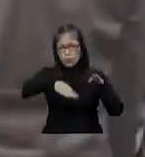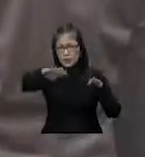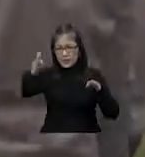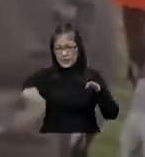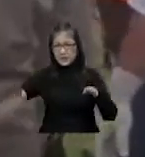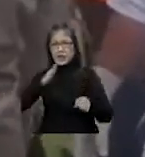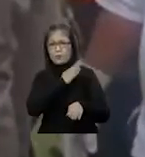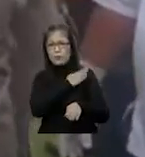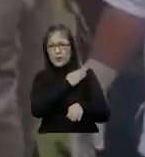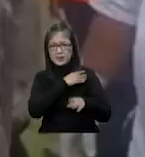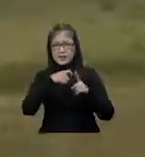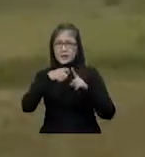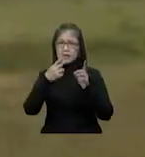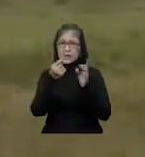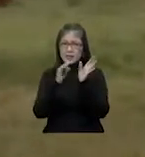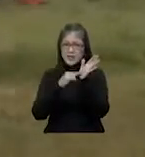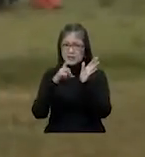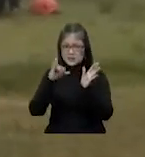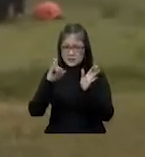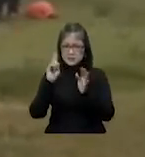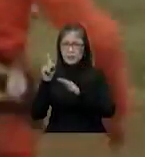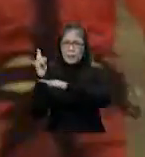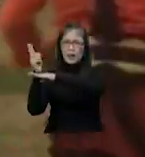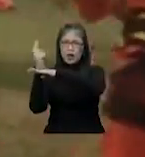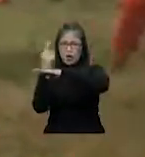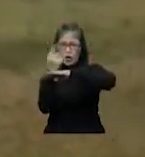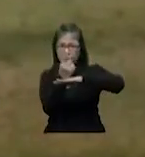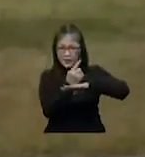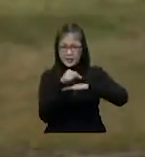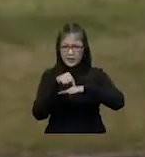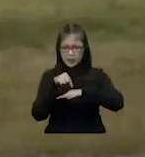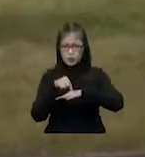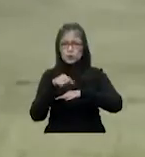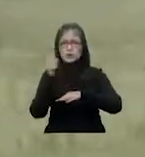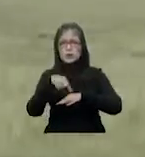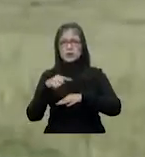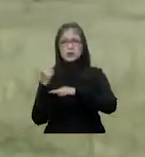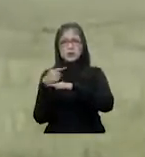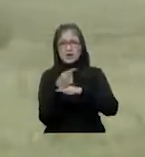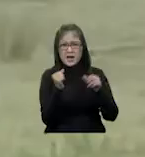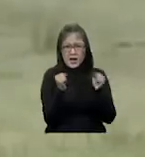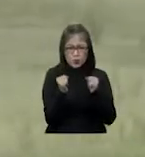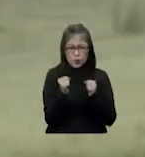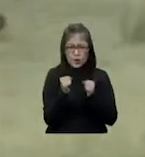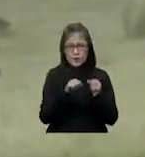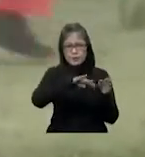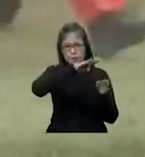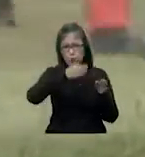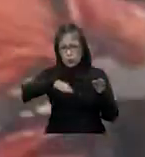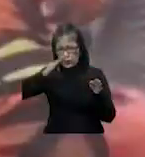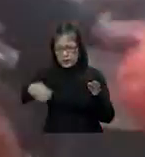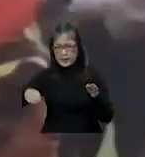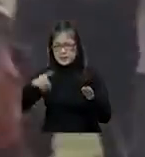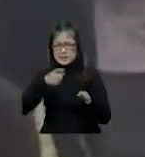Jambi. Helikopter yang membawa rombongan Kapolda Irjen Pol Rusdi Hartono mendarat darurat di kawasan hutan Desa Tamiai, Kecamatan